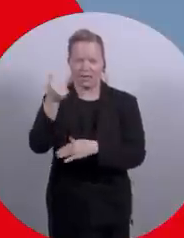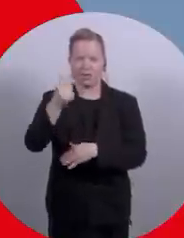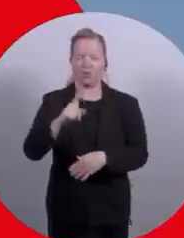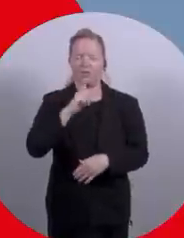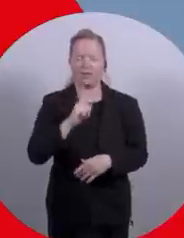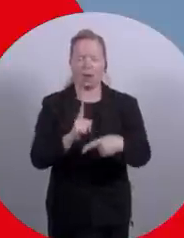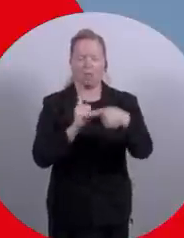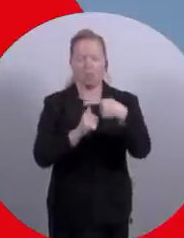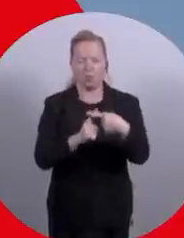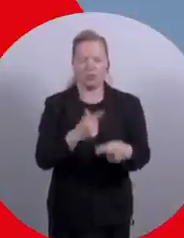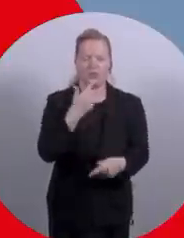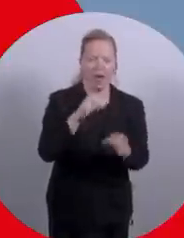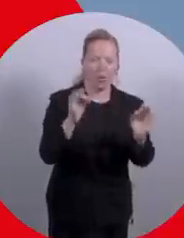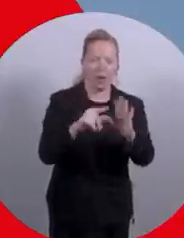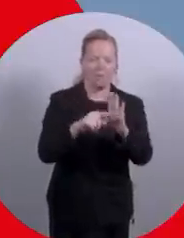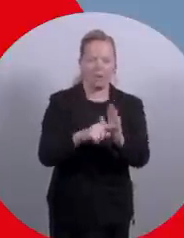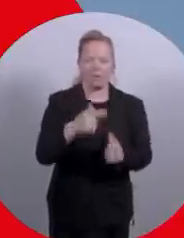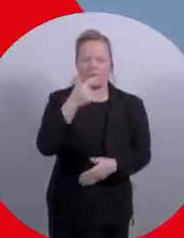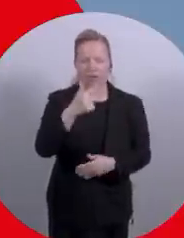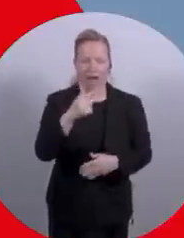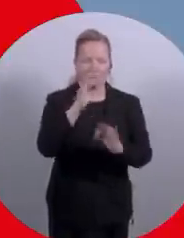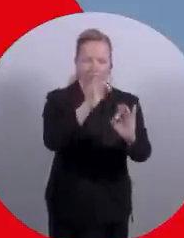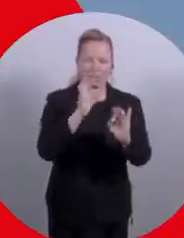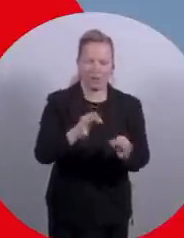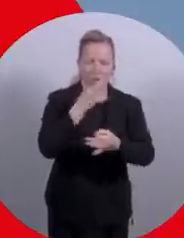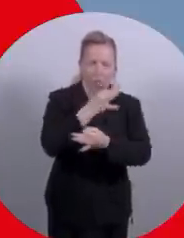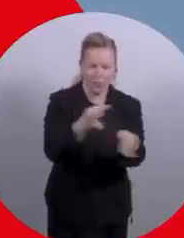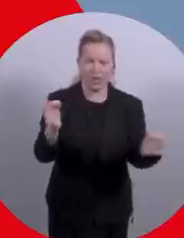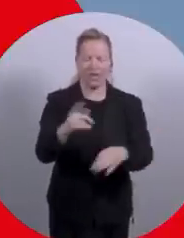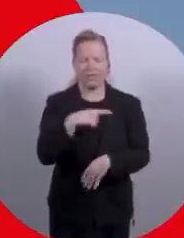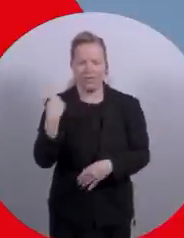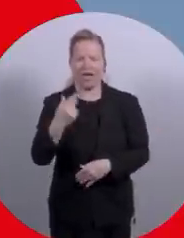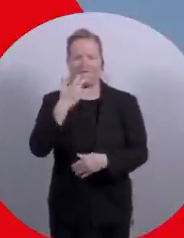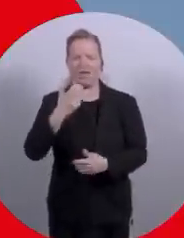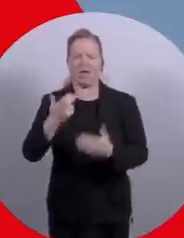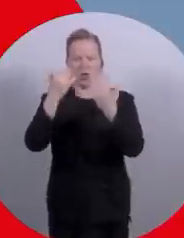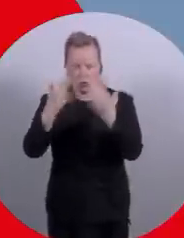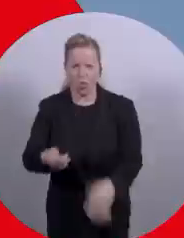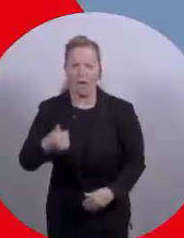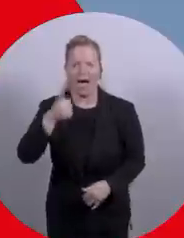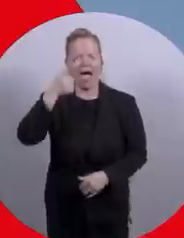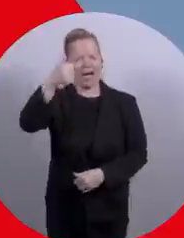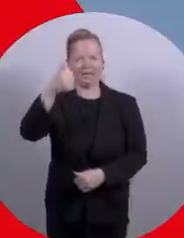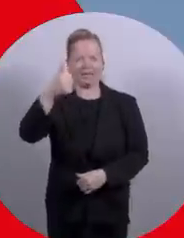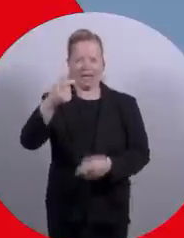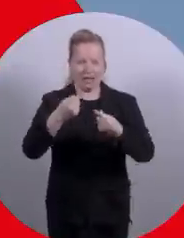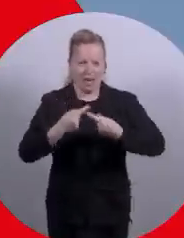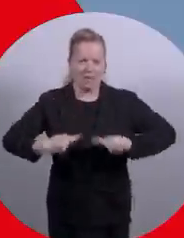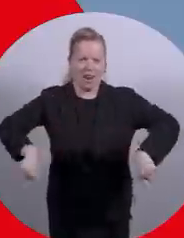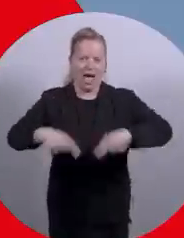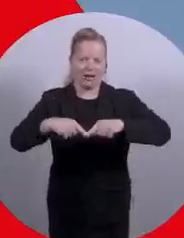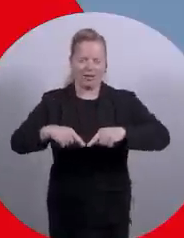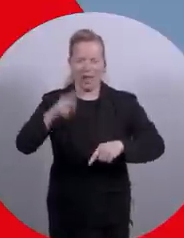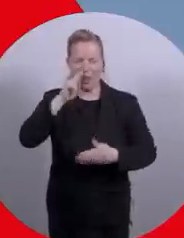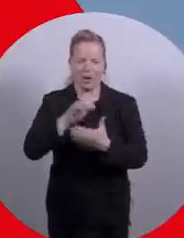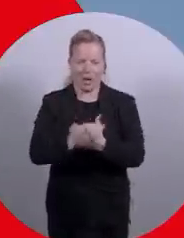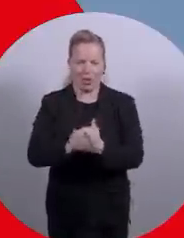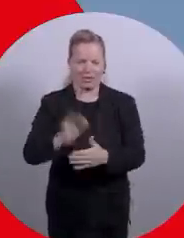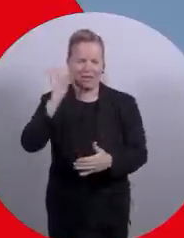wenn man plus zwei oder minus zwei Prozent in Umfragen machen unser Ziel ist die unangefochtene Nummer eins in diesem Land liebe Genossinnen und Genossen